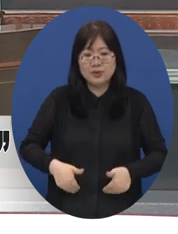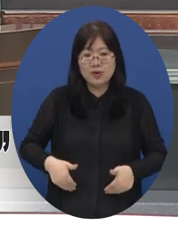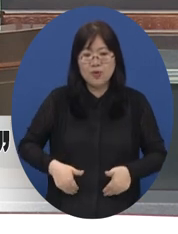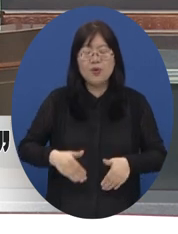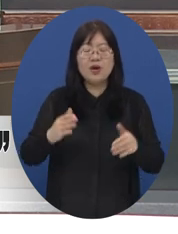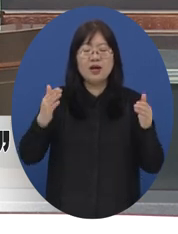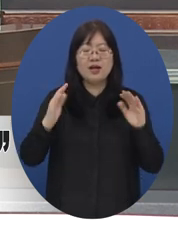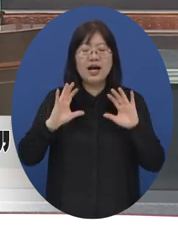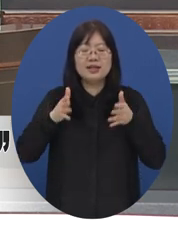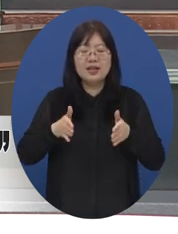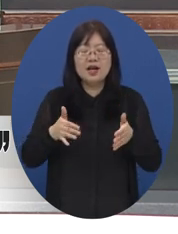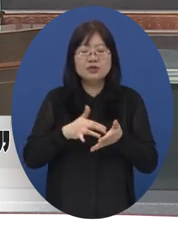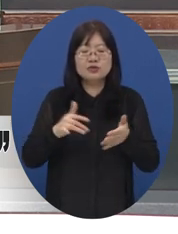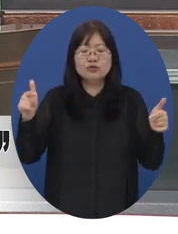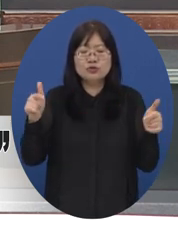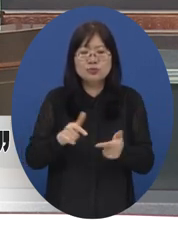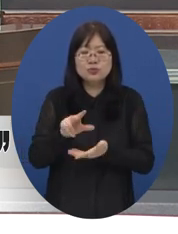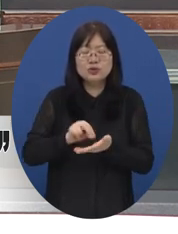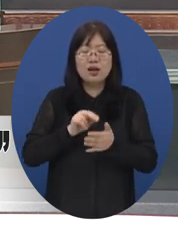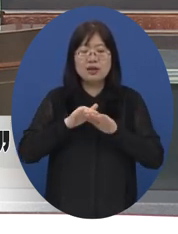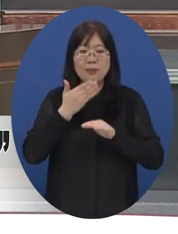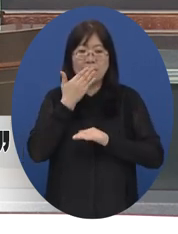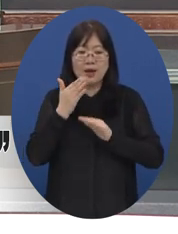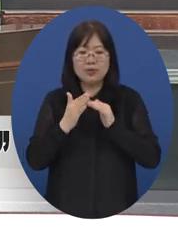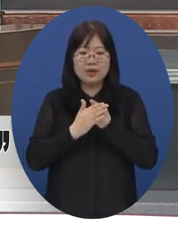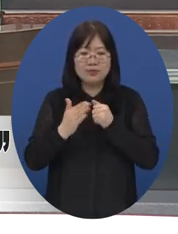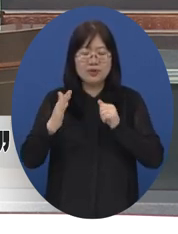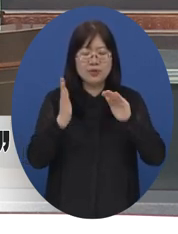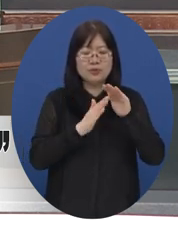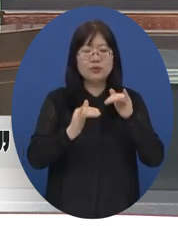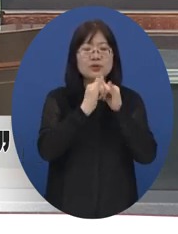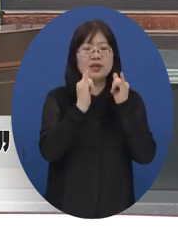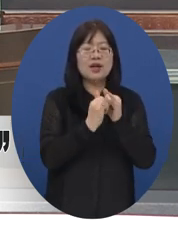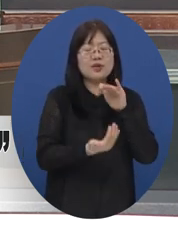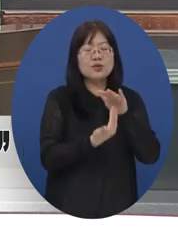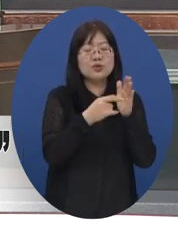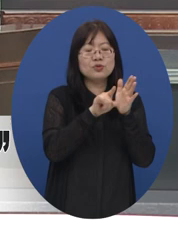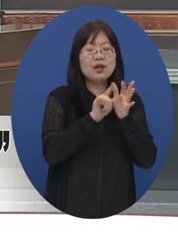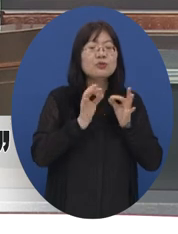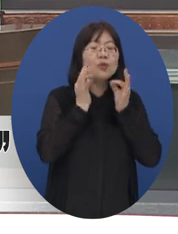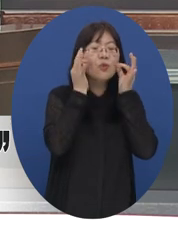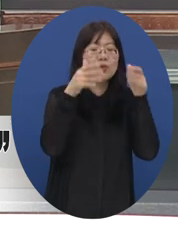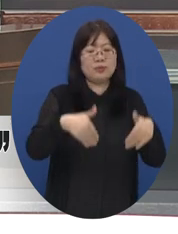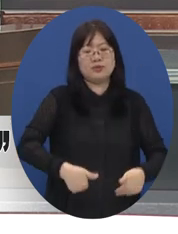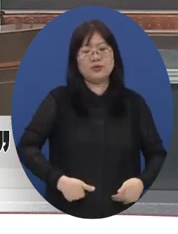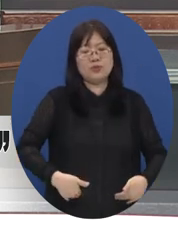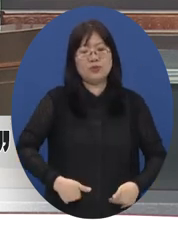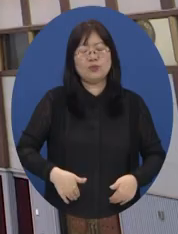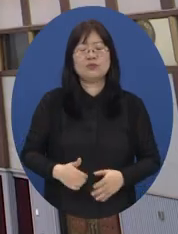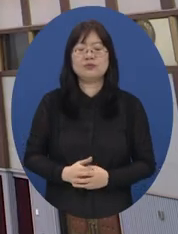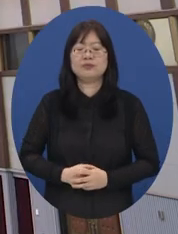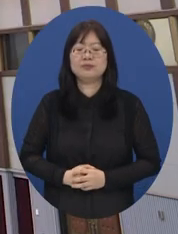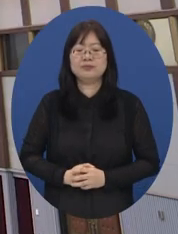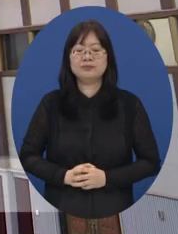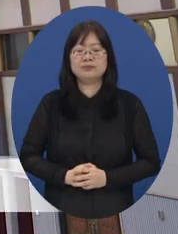해결된다 며 이를 위한 공정한 사회를 만들기 위해 노력중 이라고 밝혔습니다 1 선지자 입니다